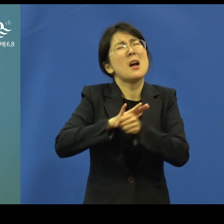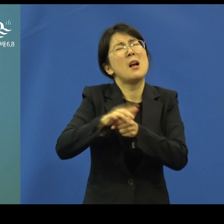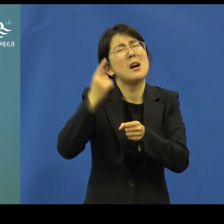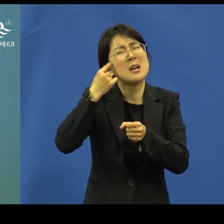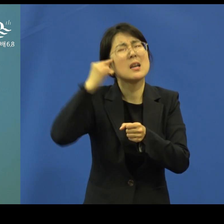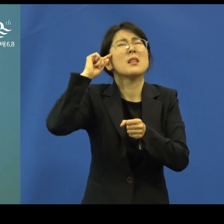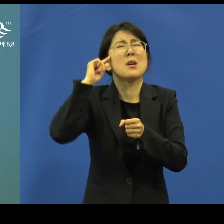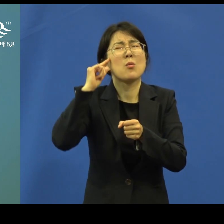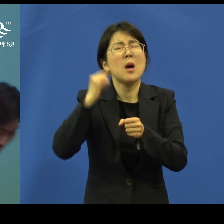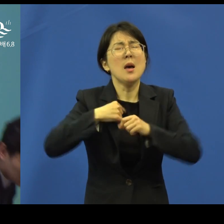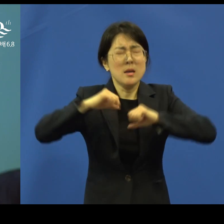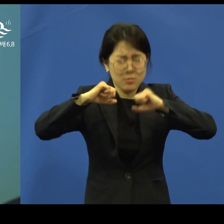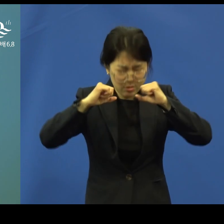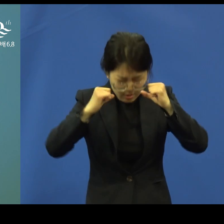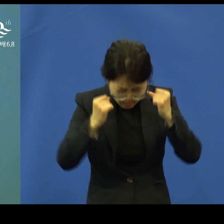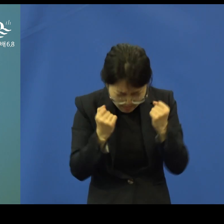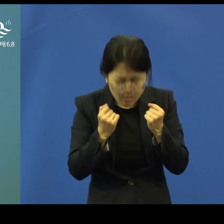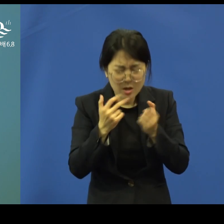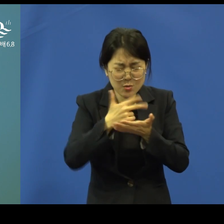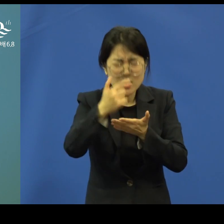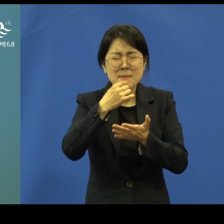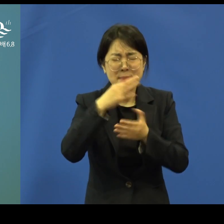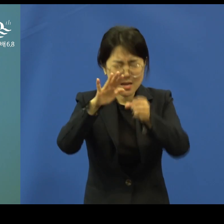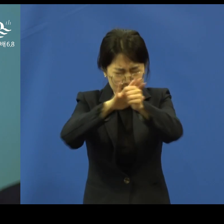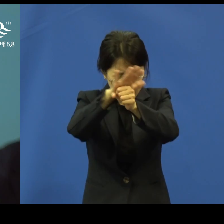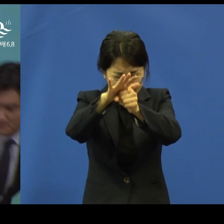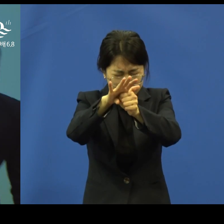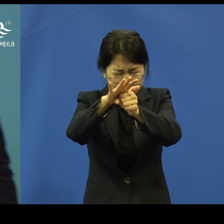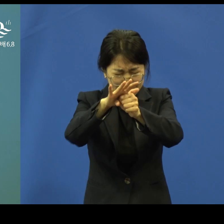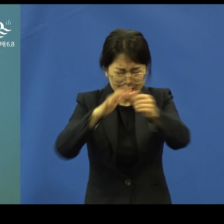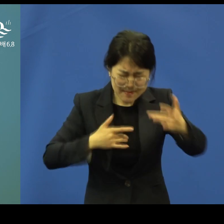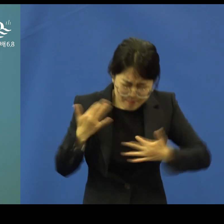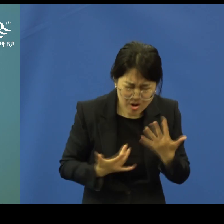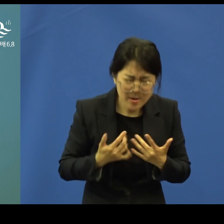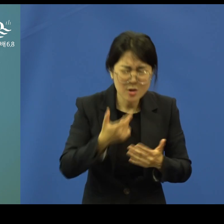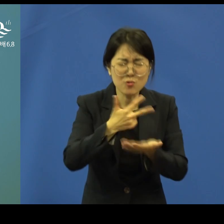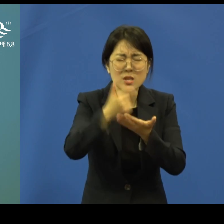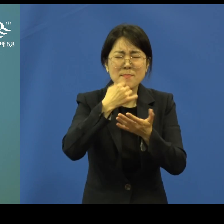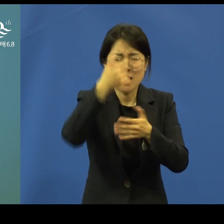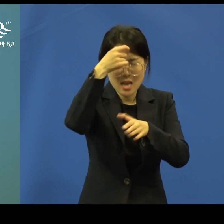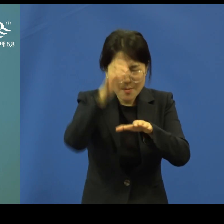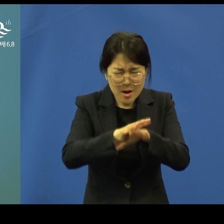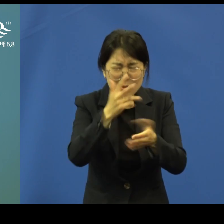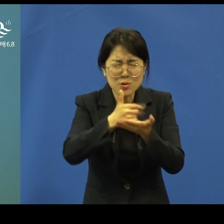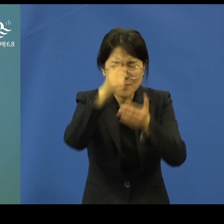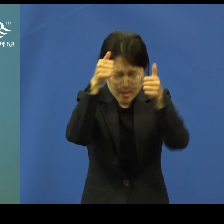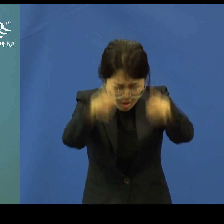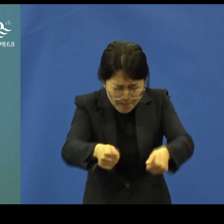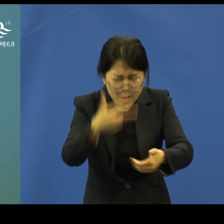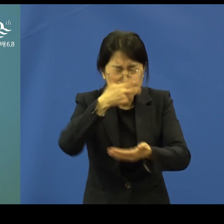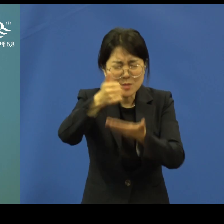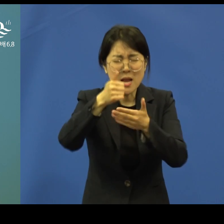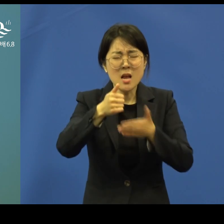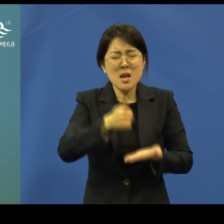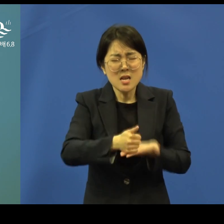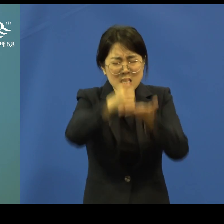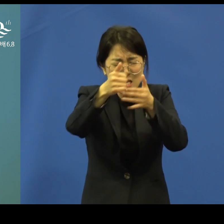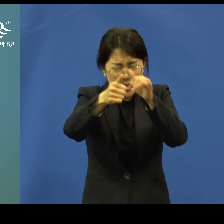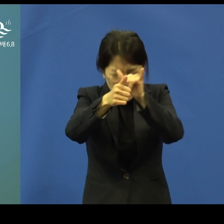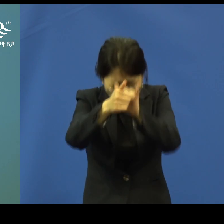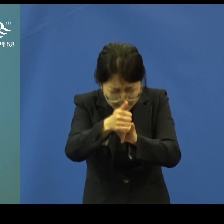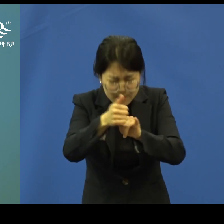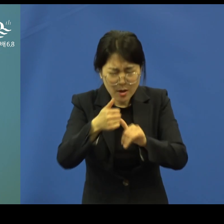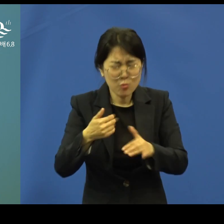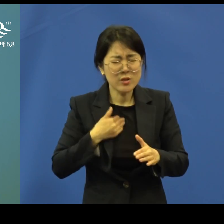기꺼이 굴복하고 주님만을 사랑하고 주님만을 예배하고 주님만을 경배하고 주님만을 섬기고 우리는 주님